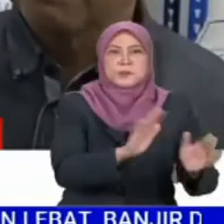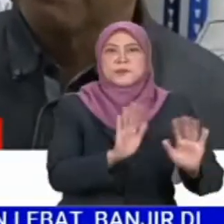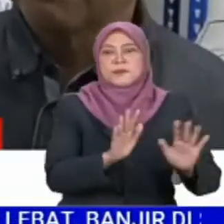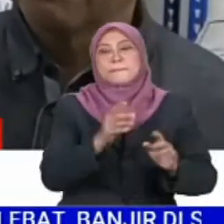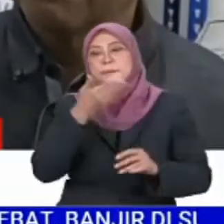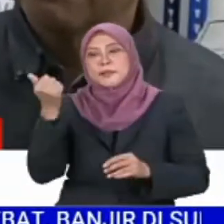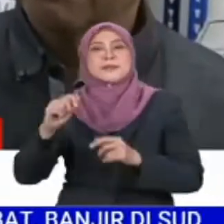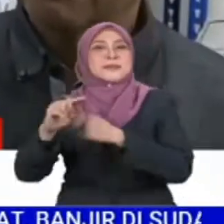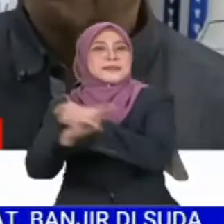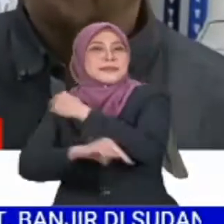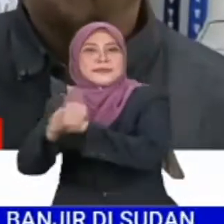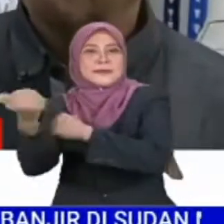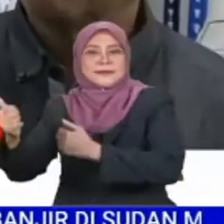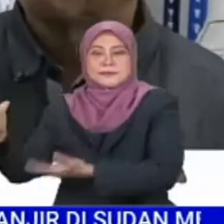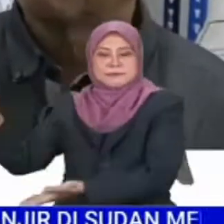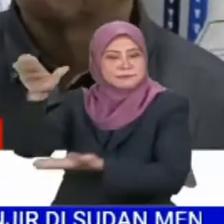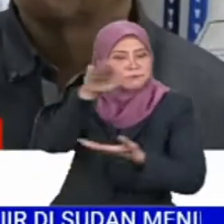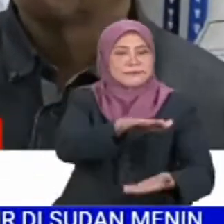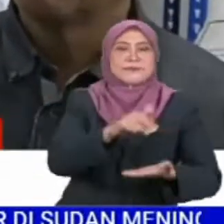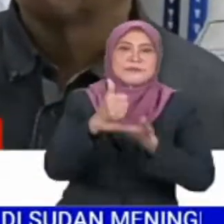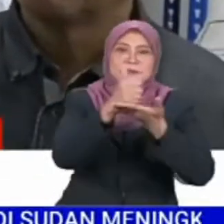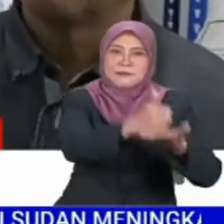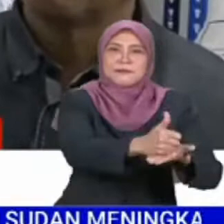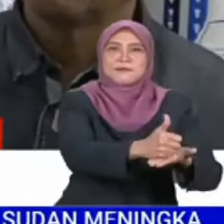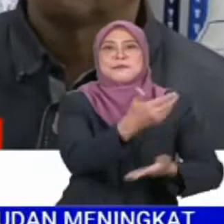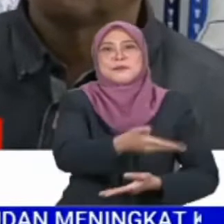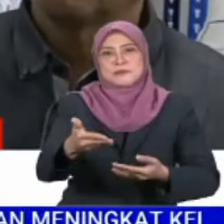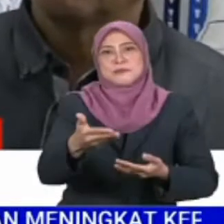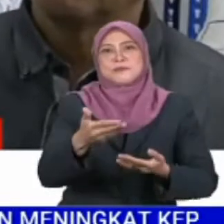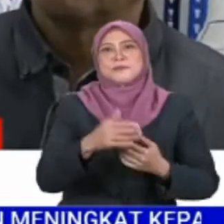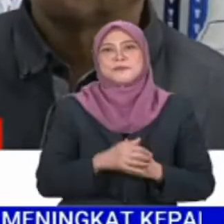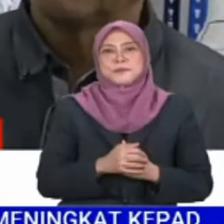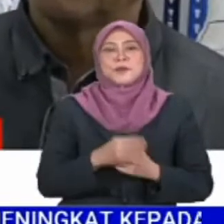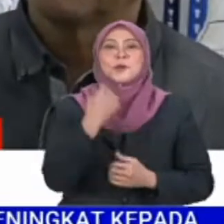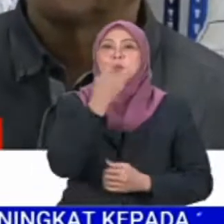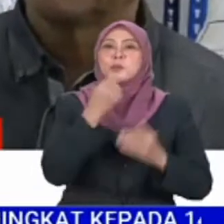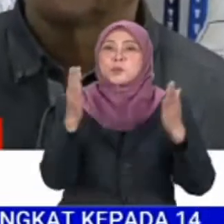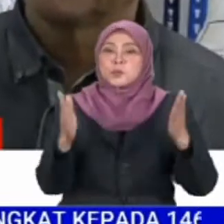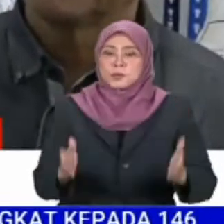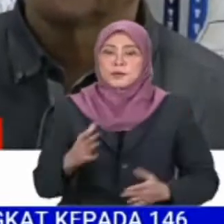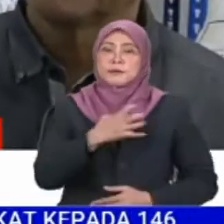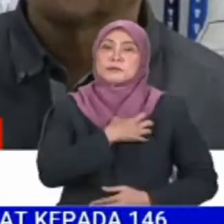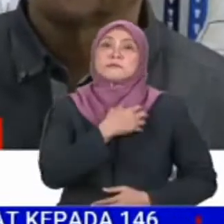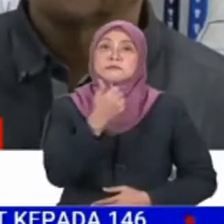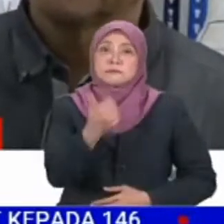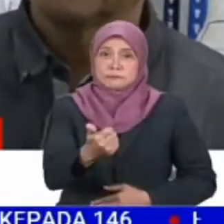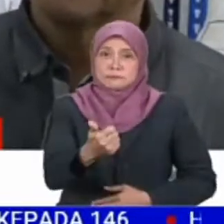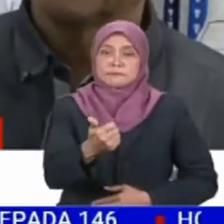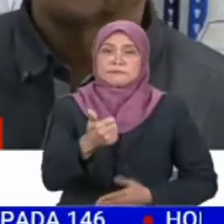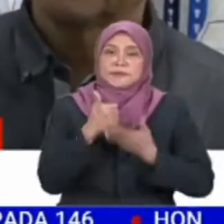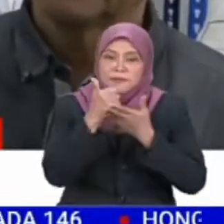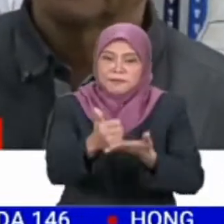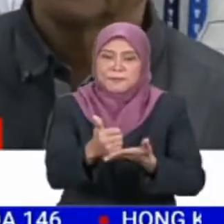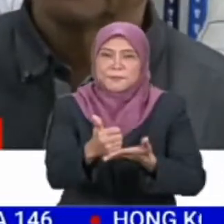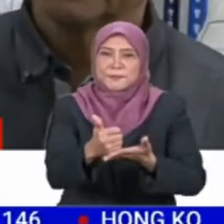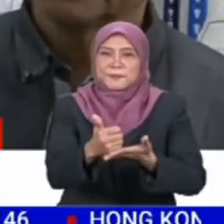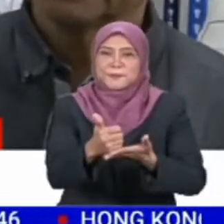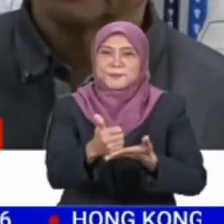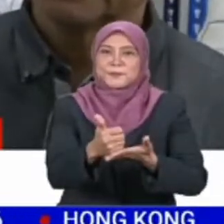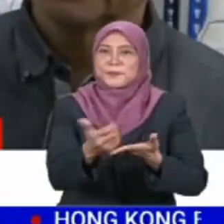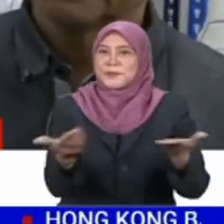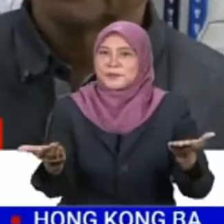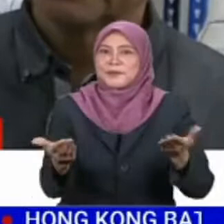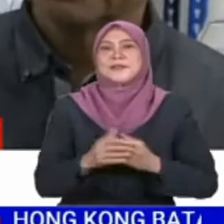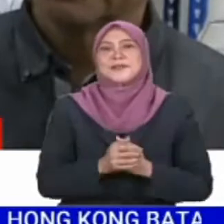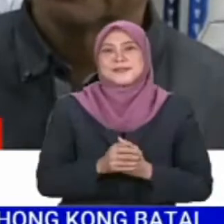pertama. Yang kedua, kita minta juga siapa-siapa yang budiman yang berhati baik untuk nak membantu ni, untuk